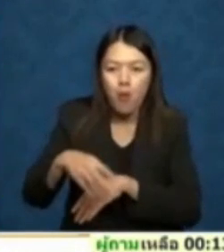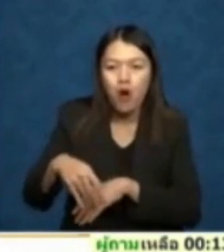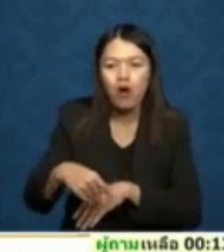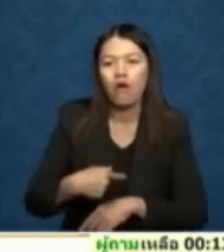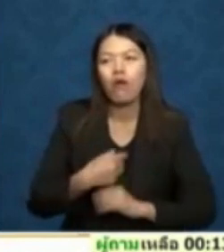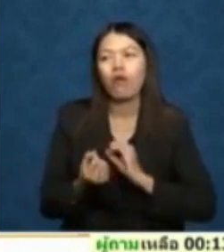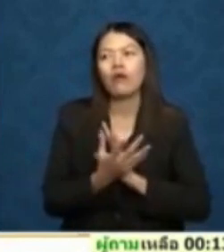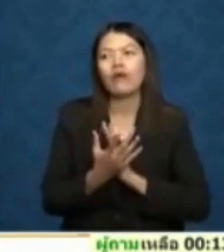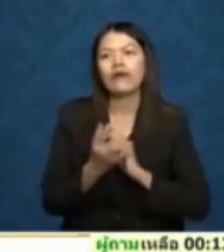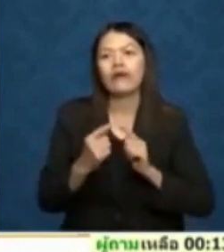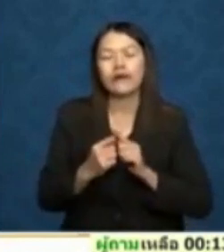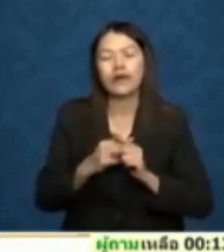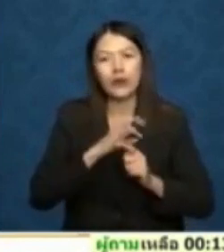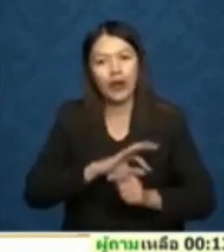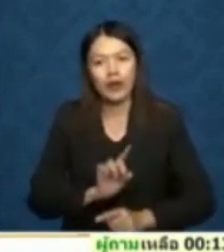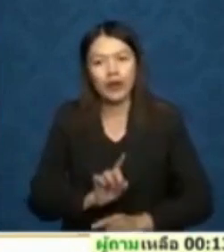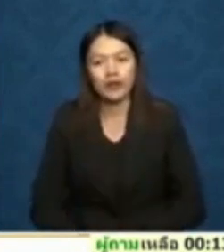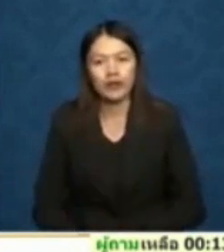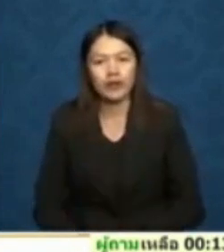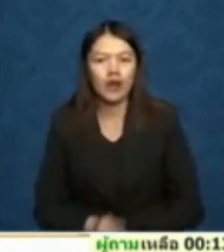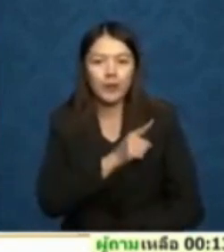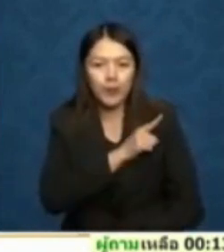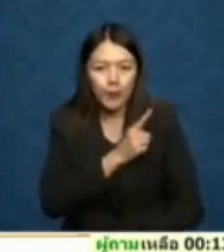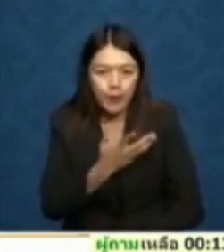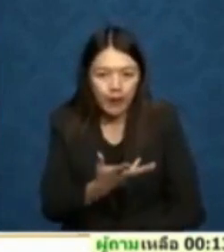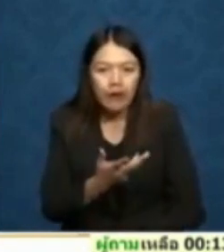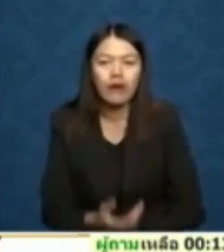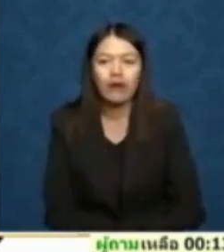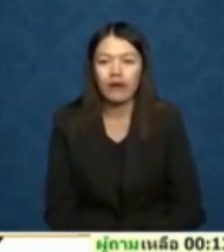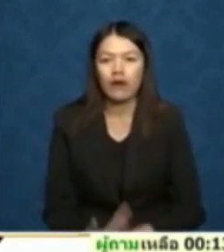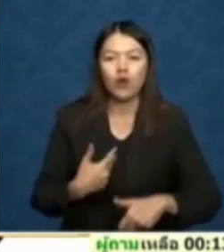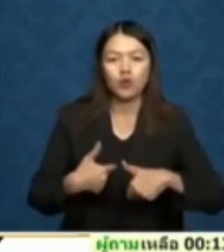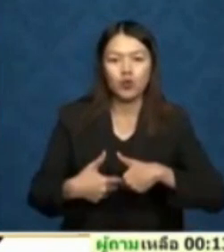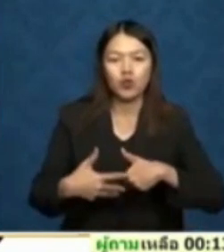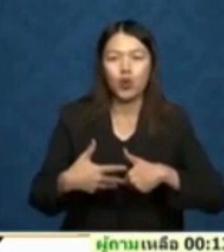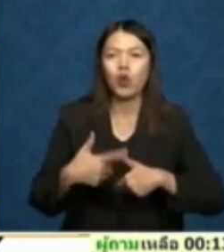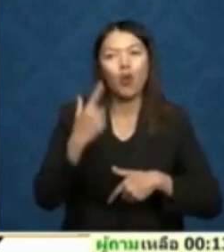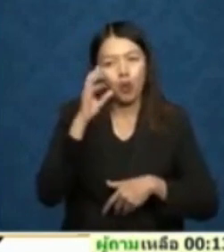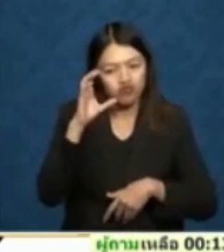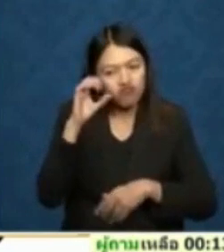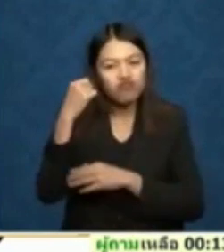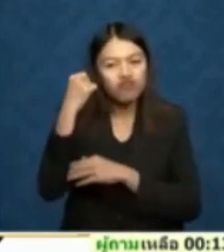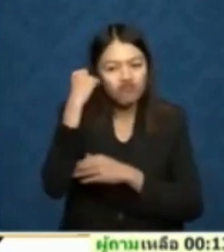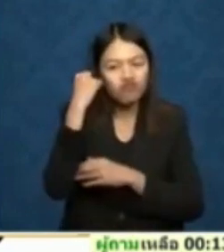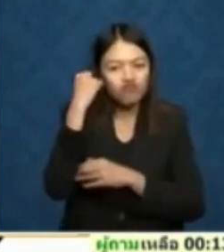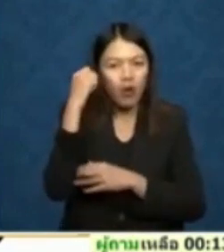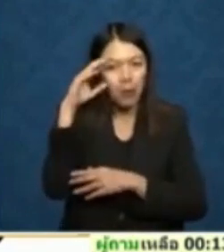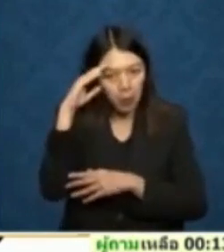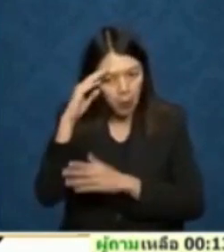ไรหากเหตุการณ์นี้เกิดขึ้นจริงจะรับผิดชอบอย่างไรเพื่อให้ประชาชนได้กลับมามีความเชื่อมั่นในกระบวนการยุติธรรมอีก